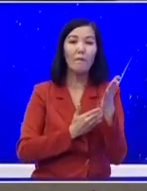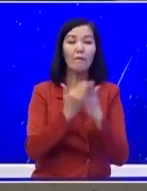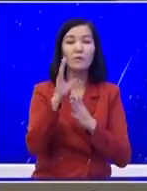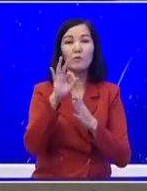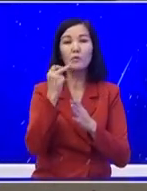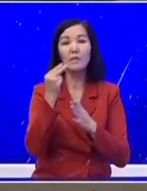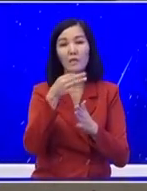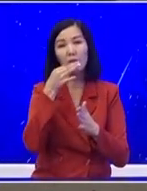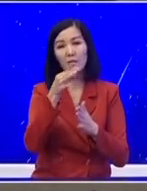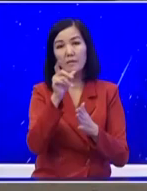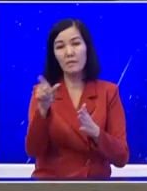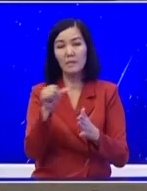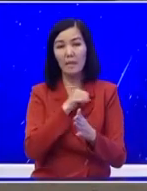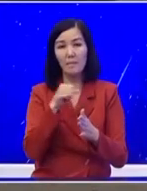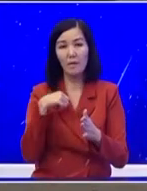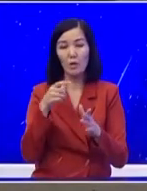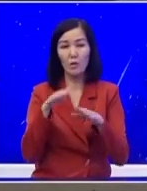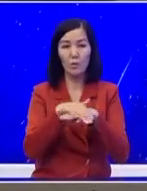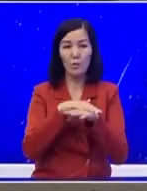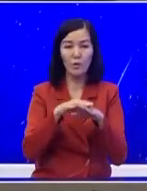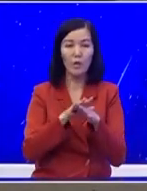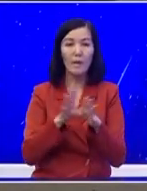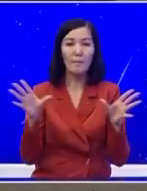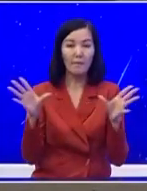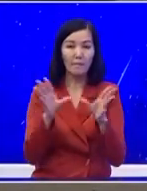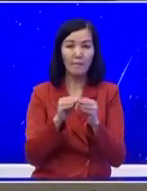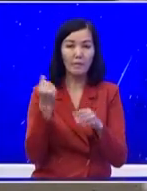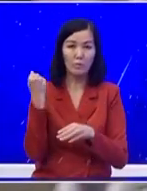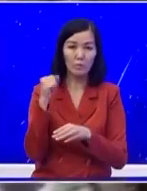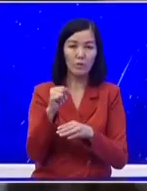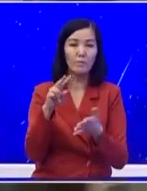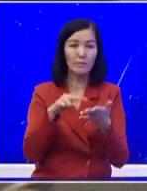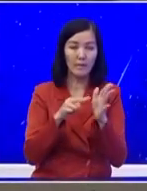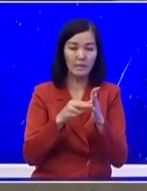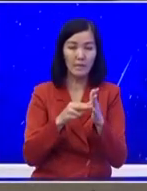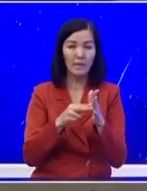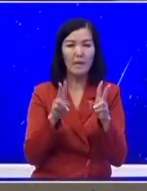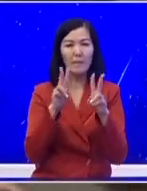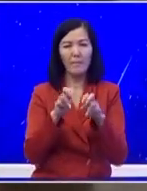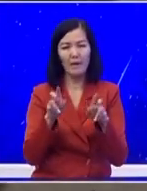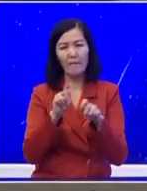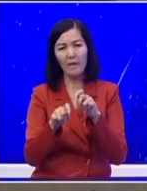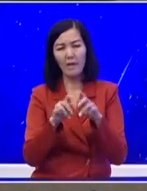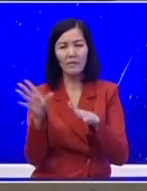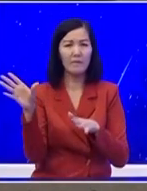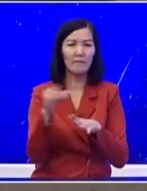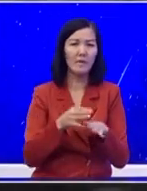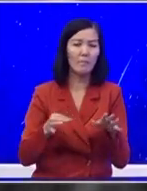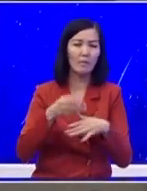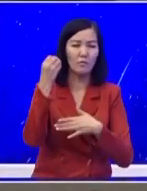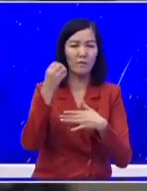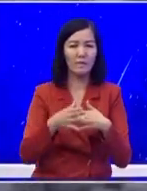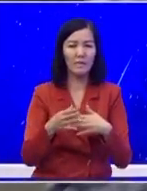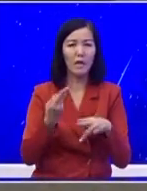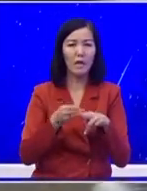социальная ответственность самих граждан. Только общими усилиями сможем достичь поставленных целей. Проверяются абсолютно все объекты областного центра, которые ведут